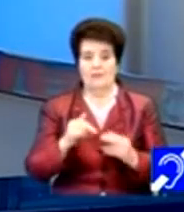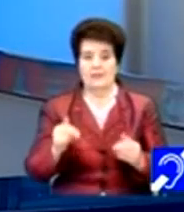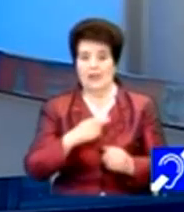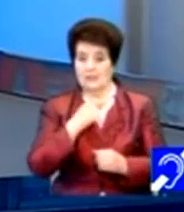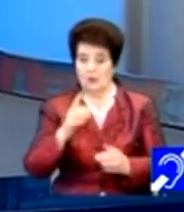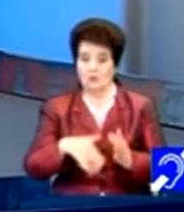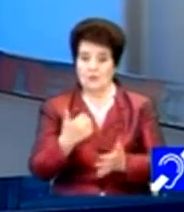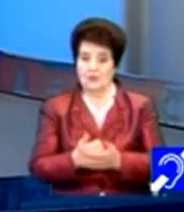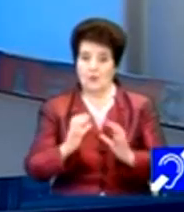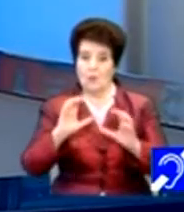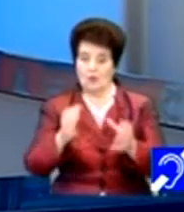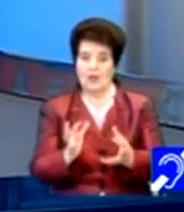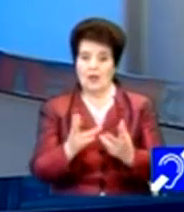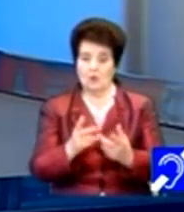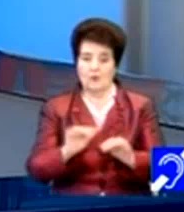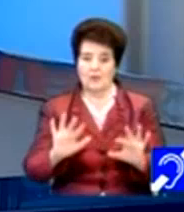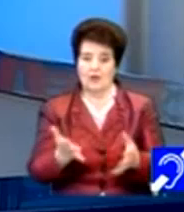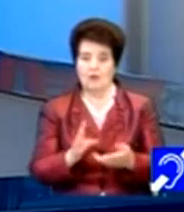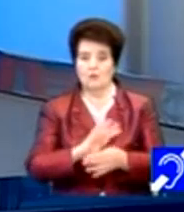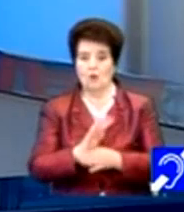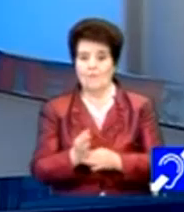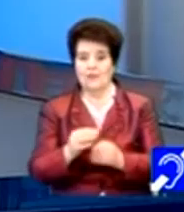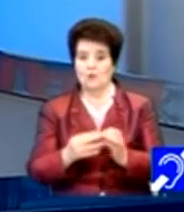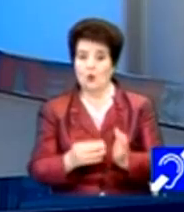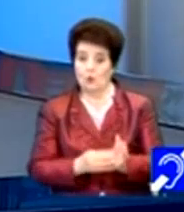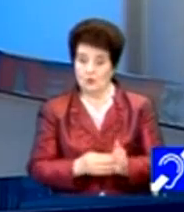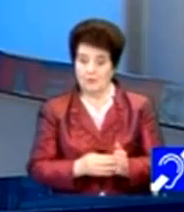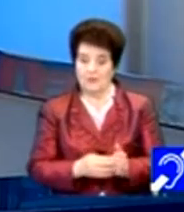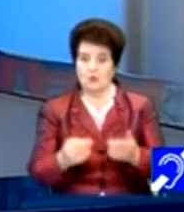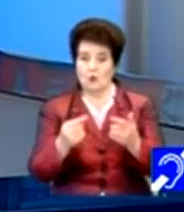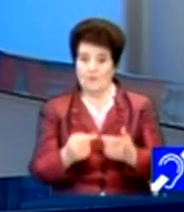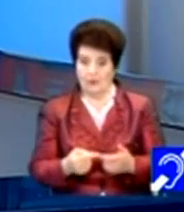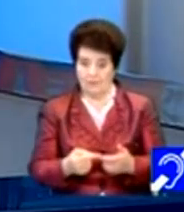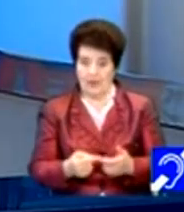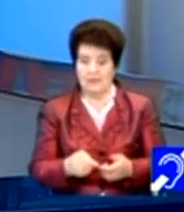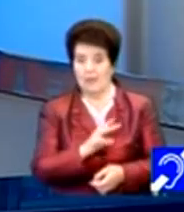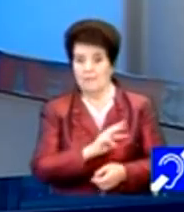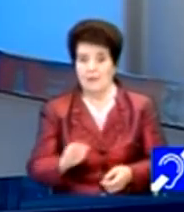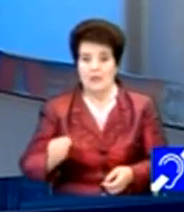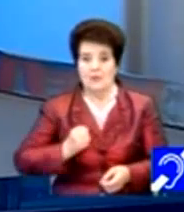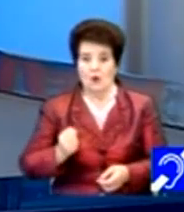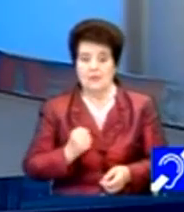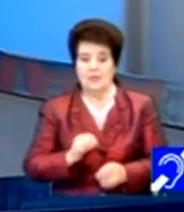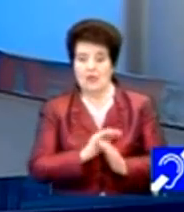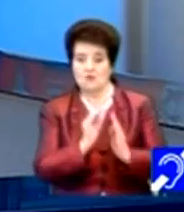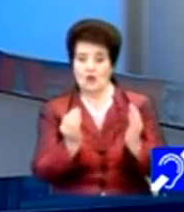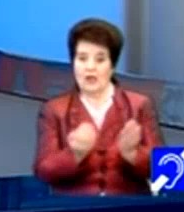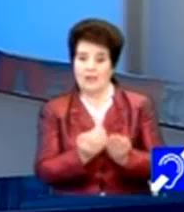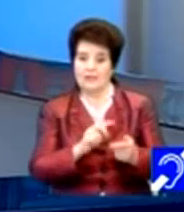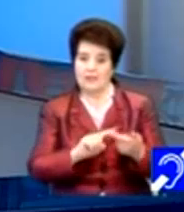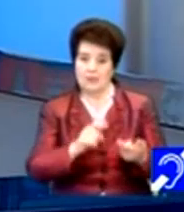printre liderii mondiali la numărul de cazuri de COVID-19 confirmate, iar mii de ostași ruși sunt în carantină